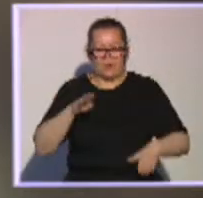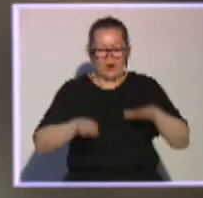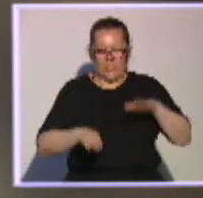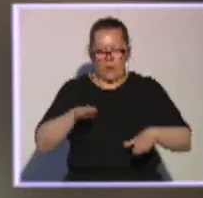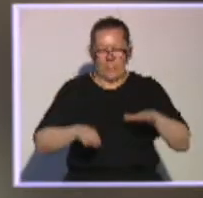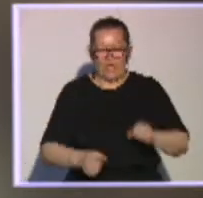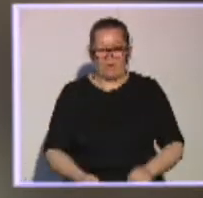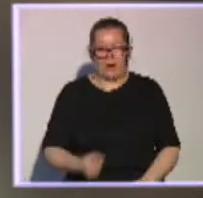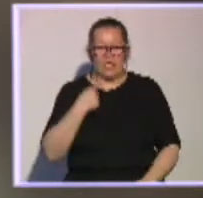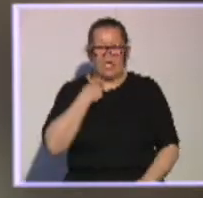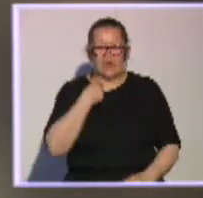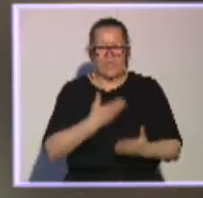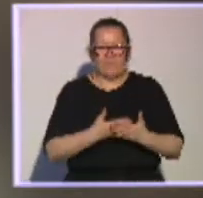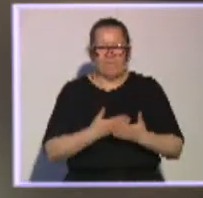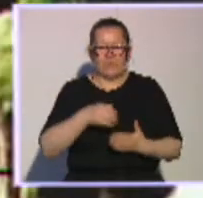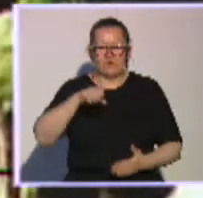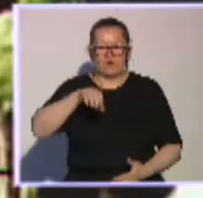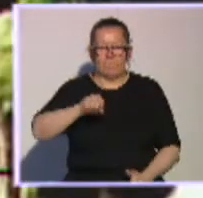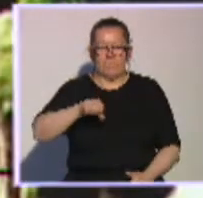mici.